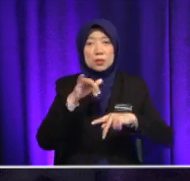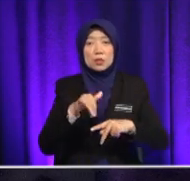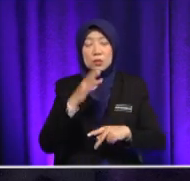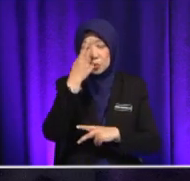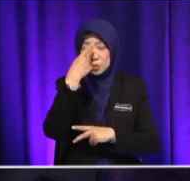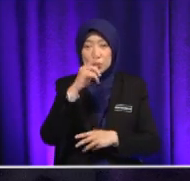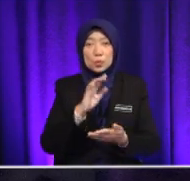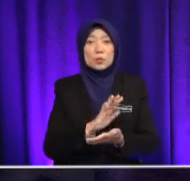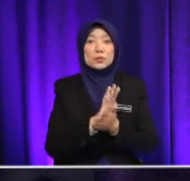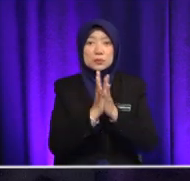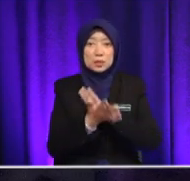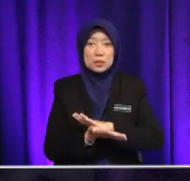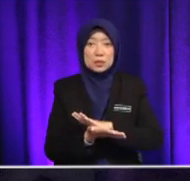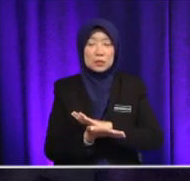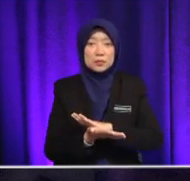dijadikan sebagai